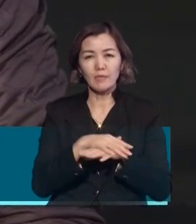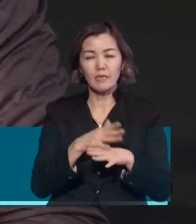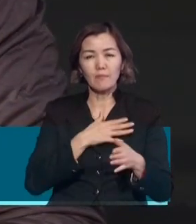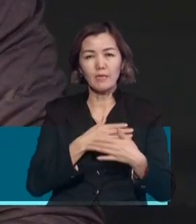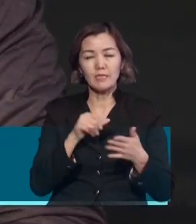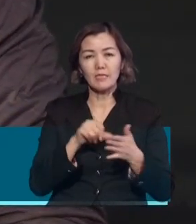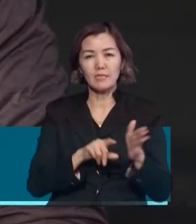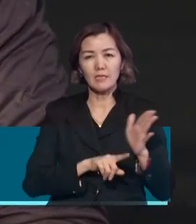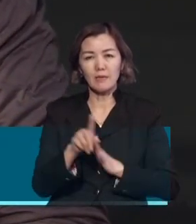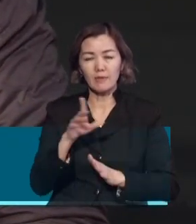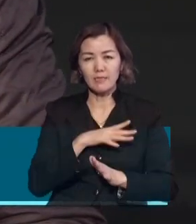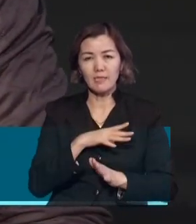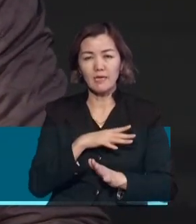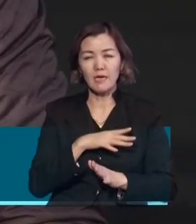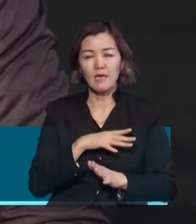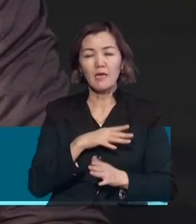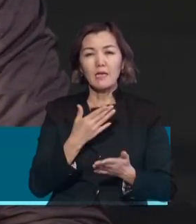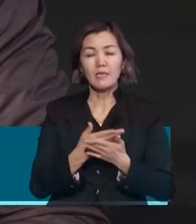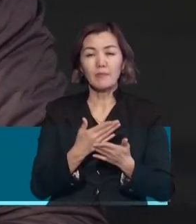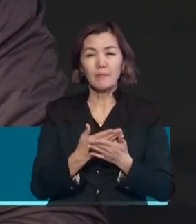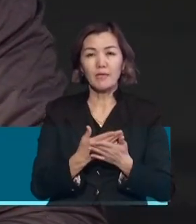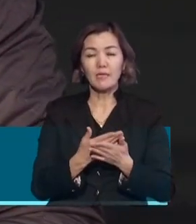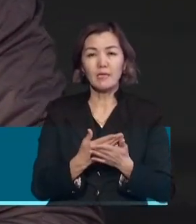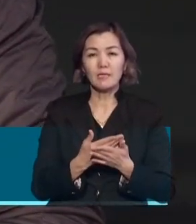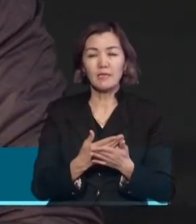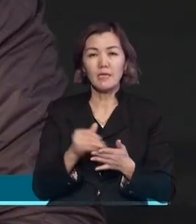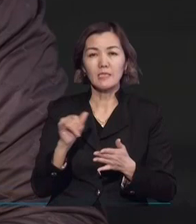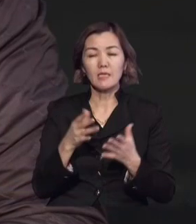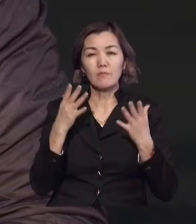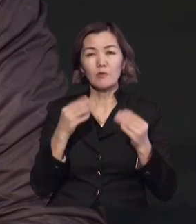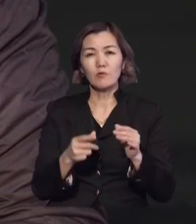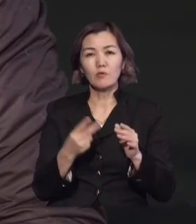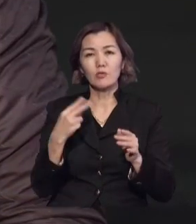белсенділік танытып келе жатыр. Атап айтар болсақ, алғашқы сенбіліктің өзінде